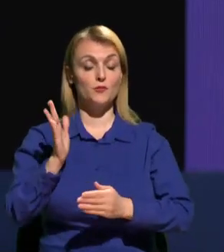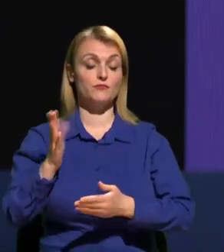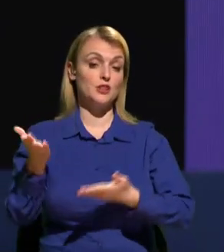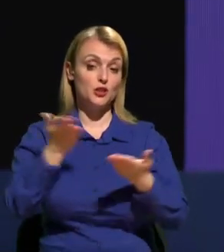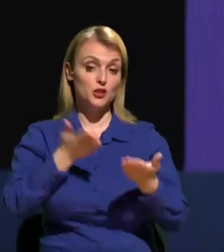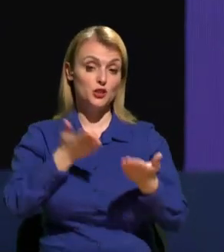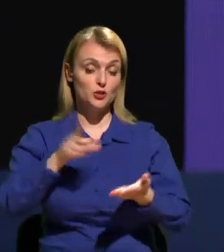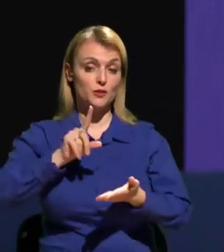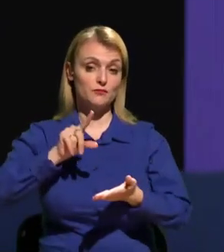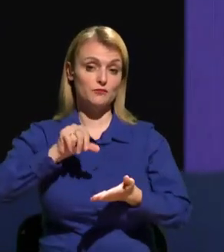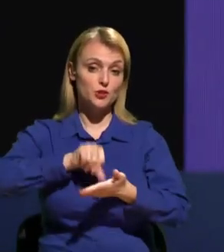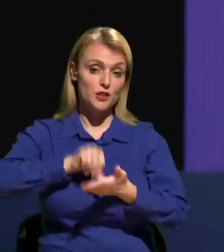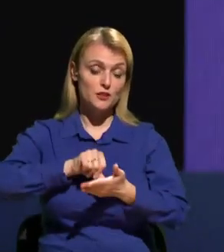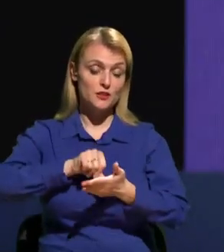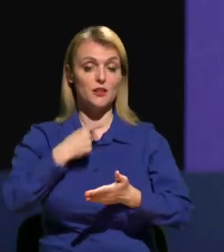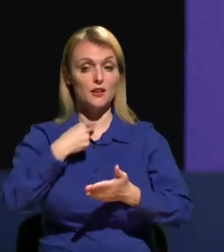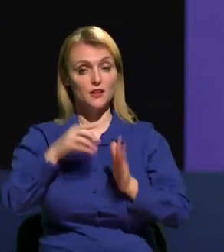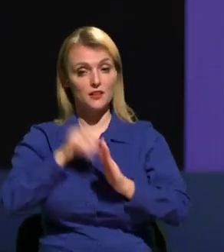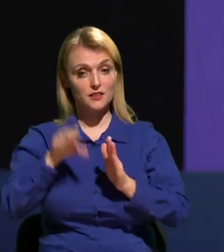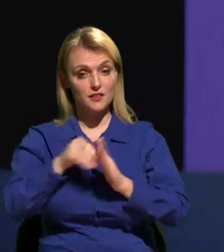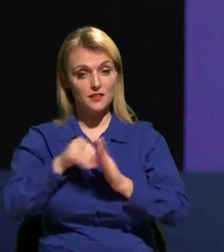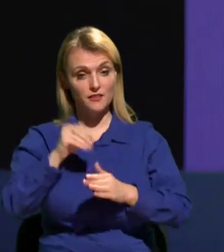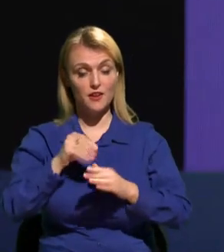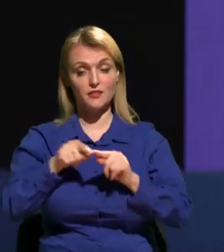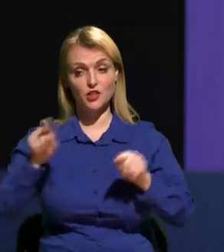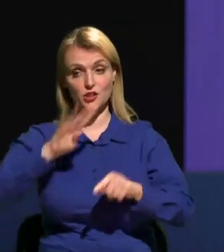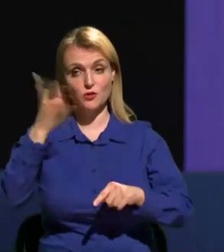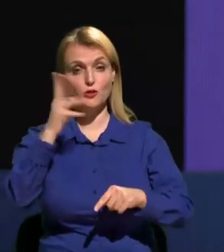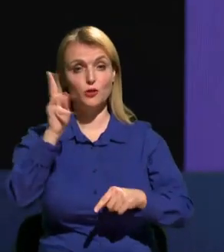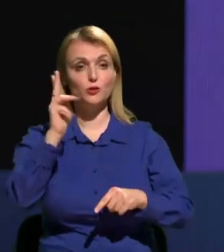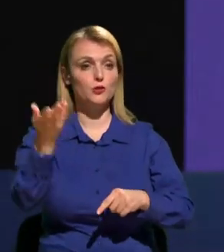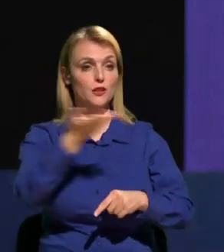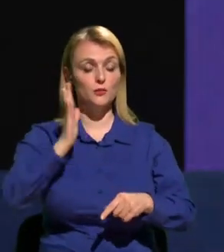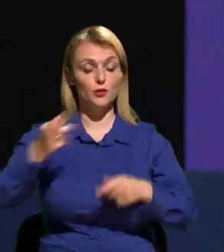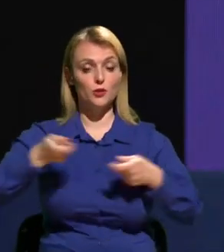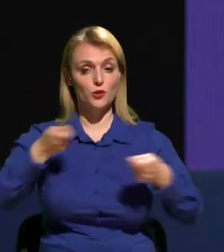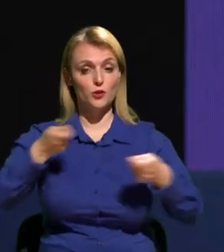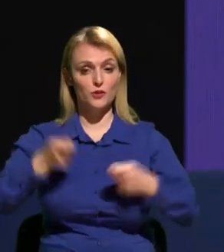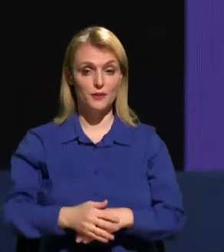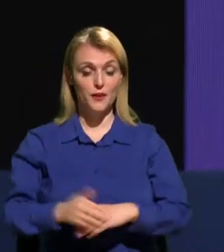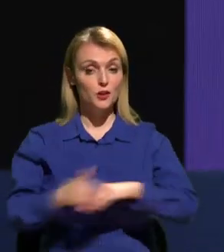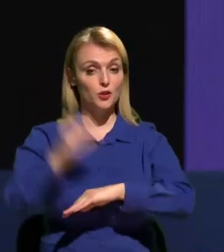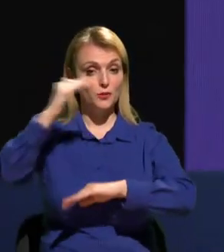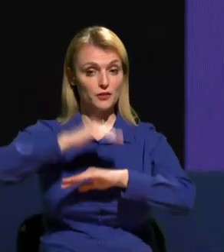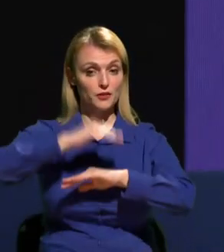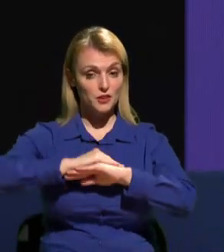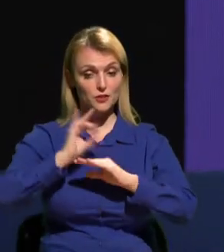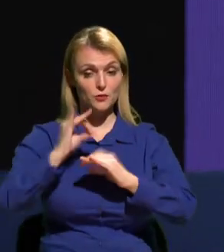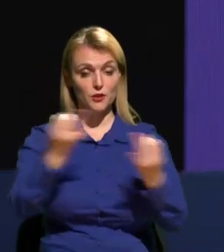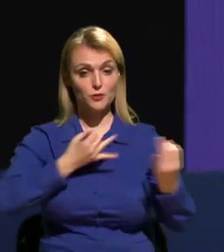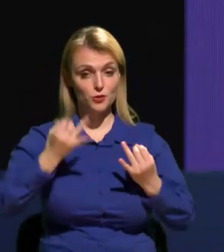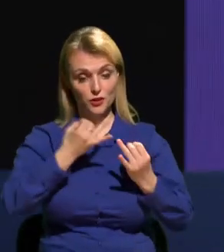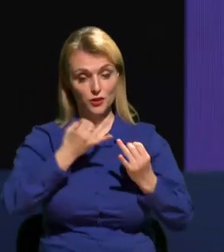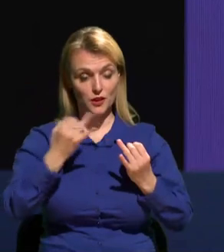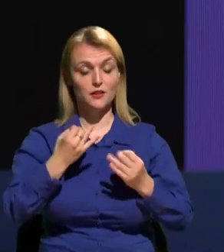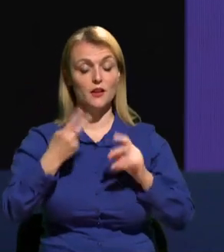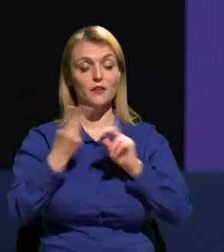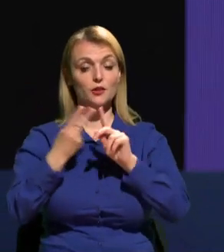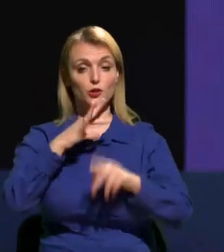mandat de 4 ani. Bună seara, sunt Oxana Mititelu și în această seară voi modera dezbaterile din turul 2 de scrutin. La